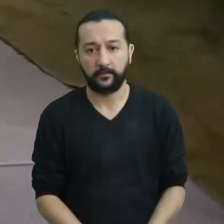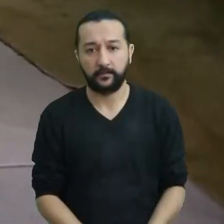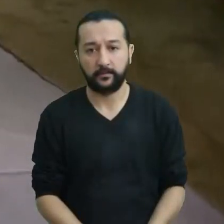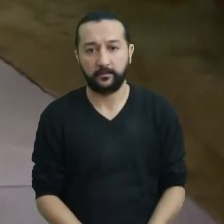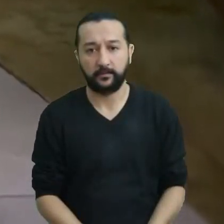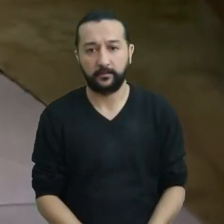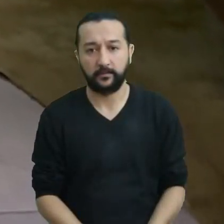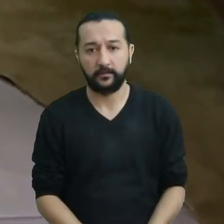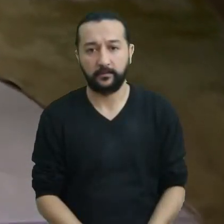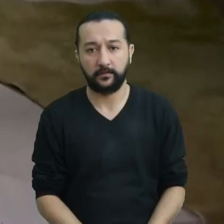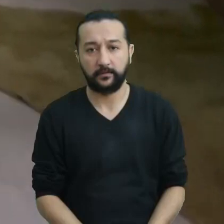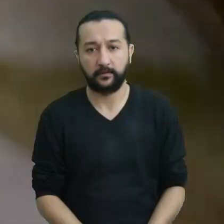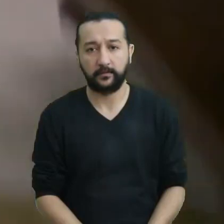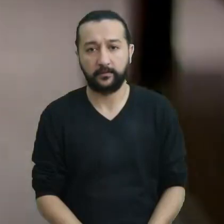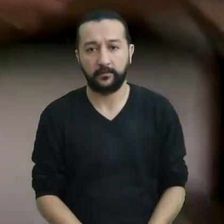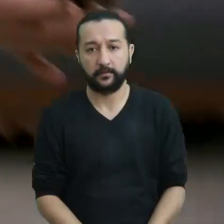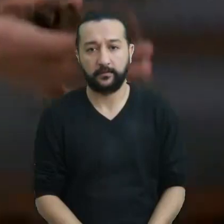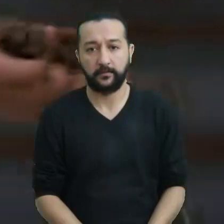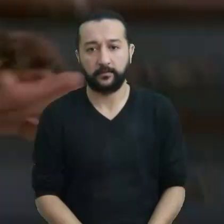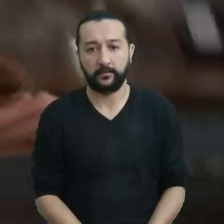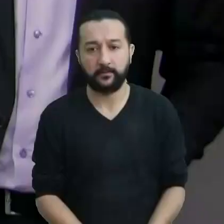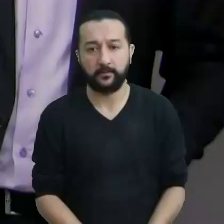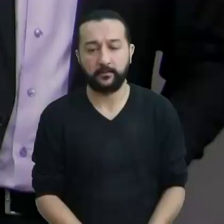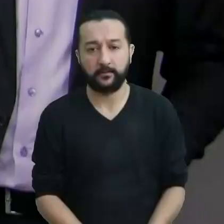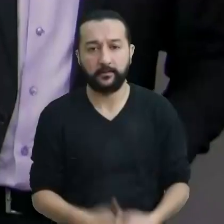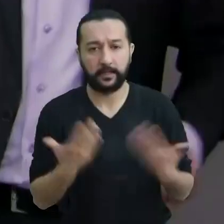Tolga tarantulayı avuçlayarak aldı yerden.